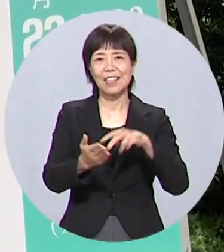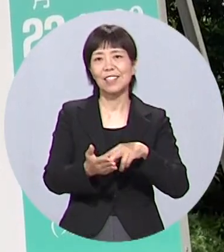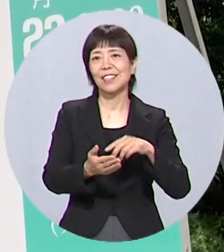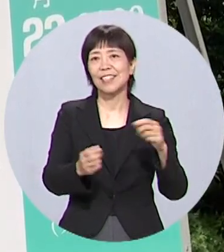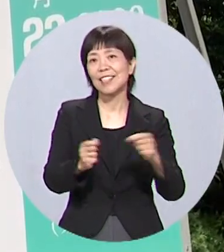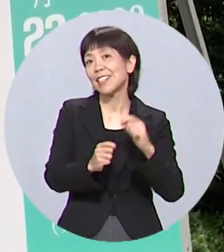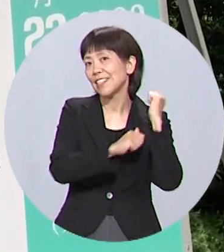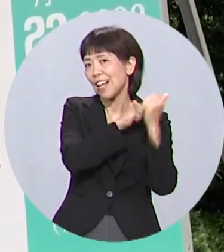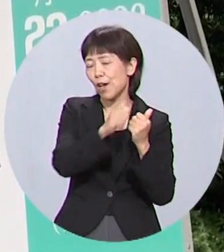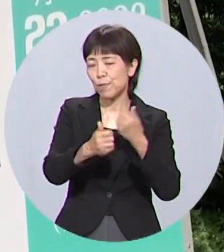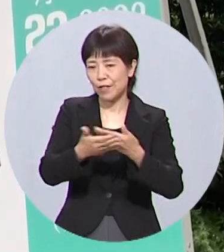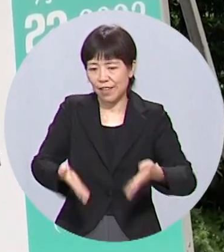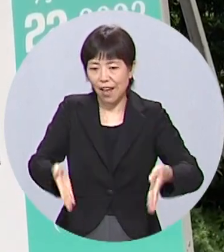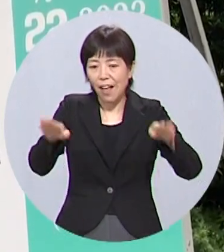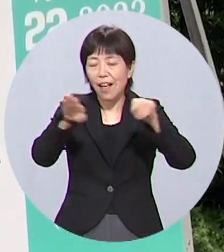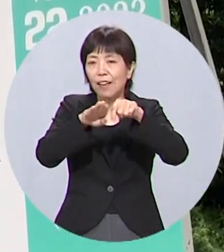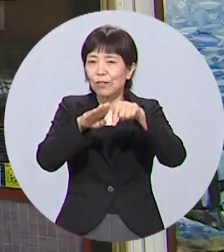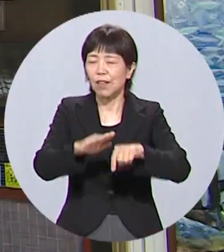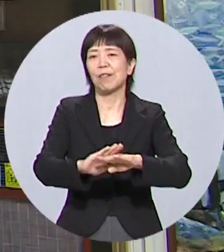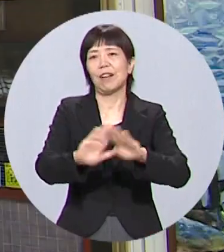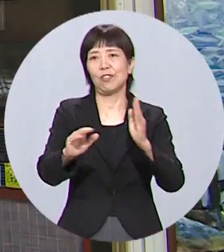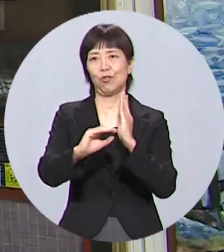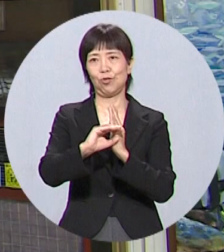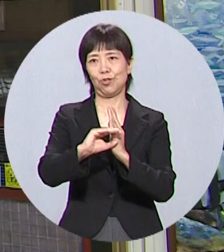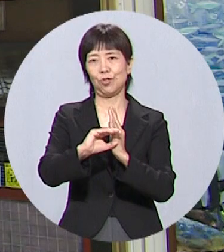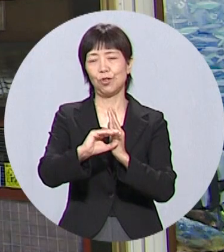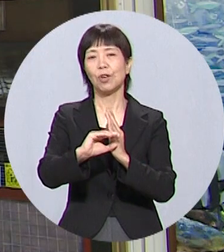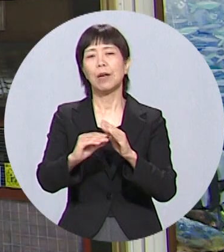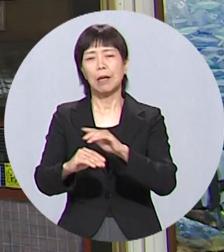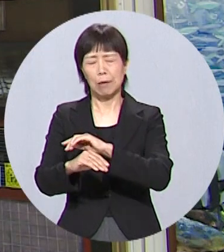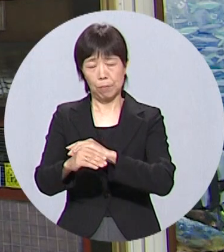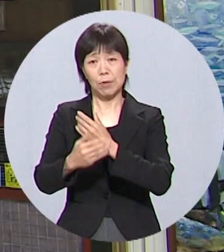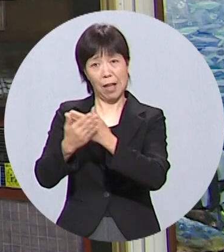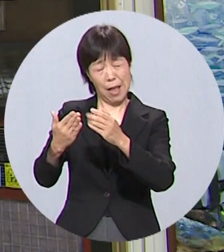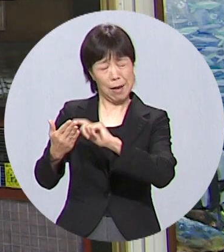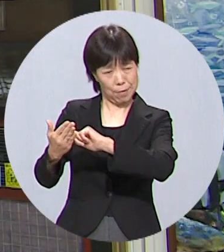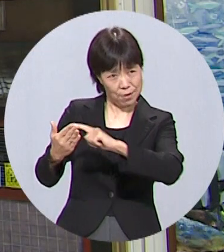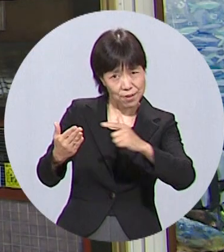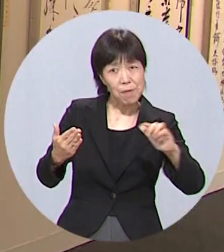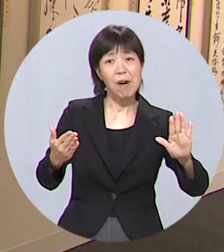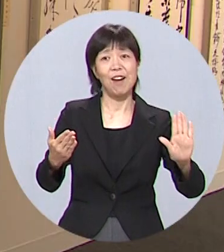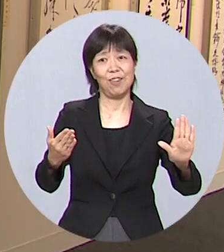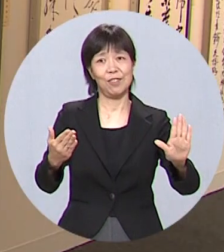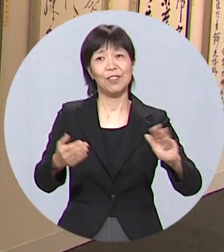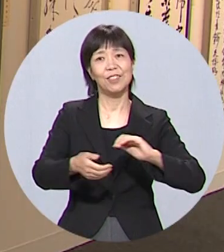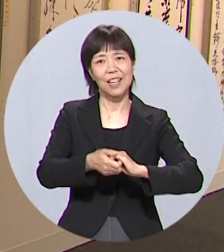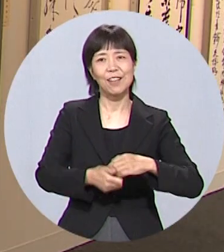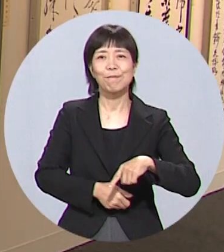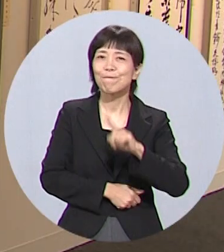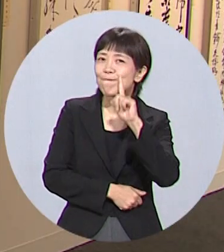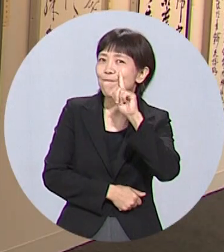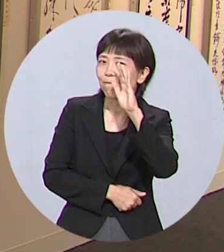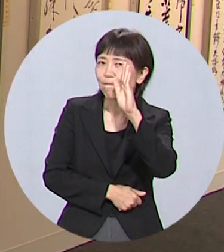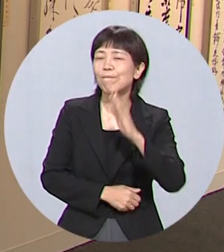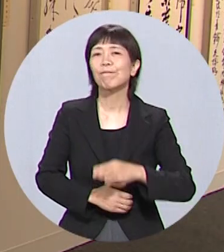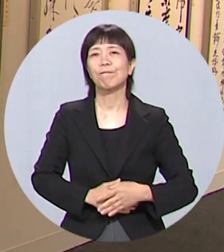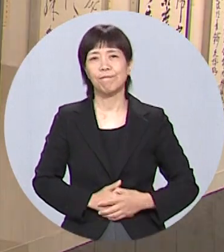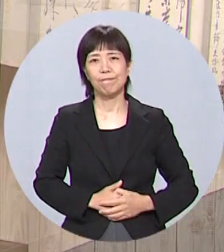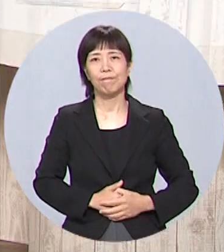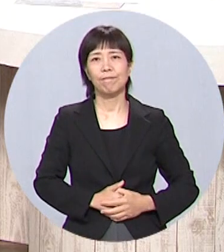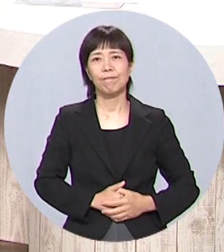館で開催されています。紹介した作品以外にももちろんまだまだ魅力的な作品たくさんありますので、皆さんぜひご覧になってください